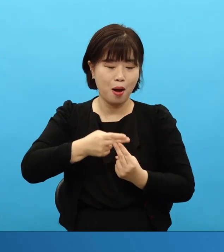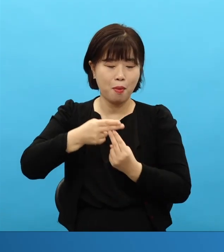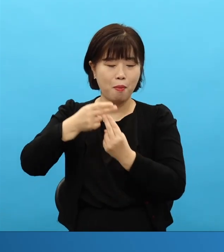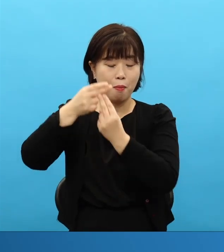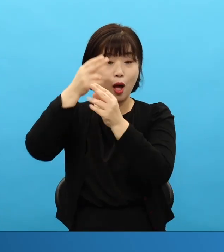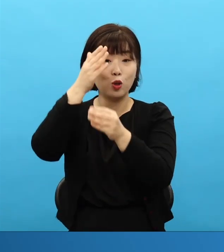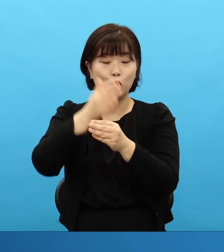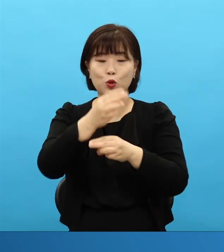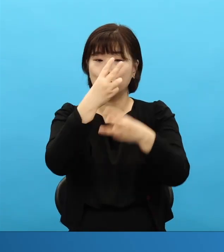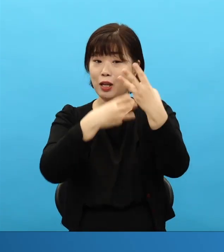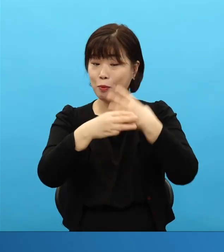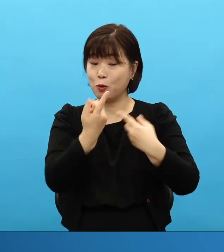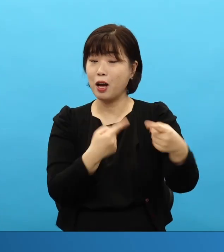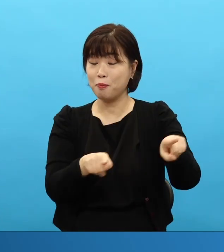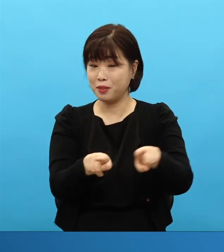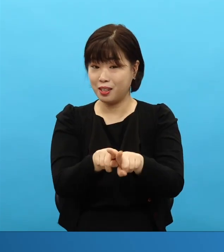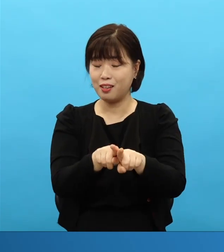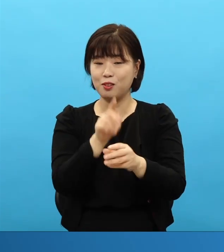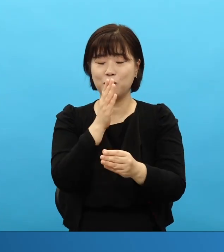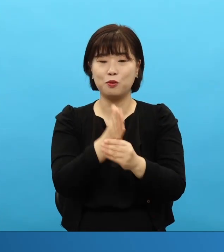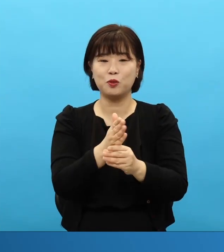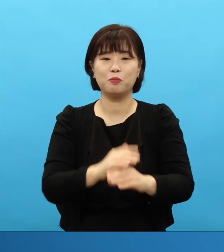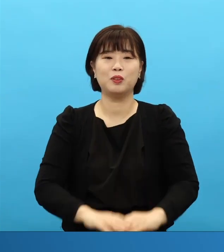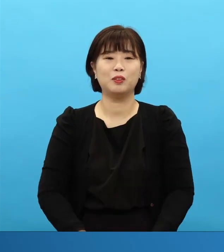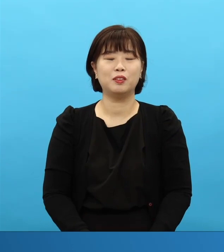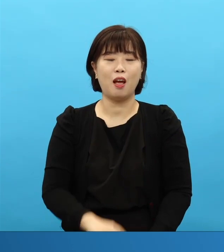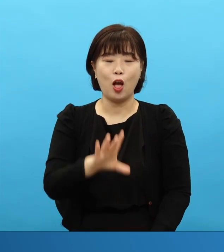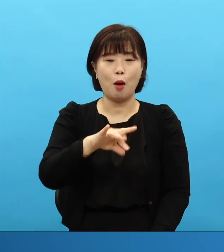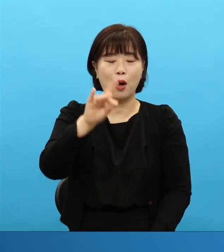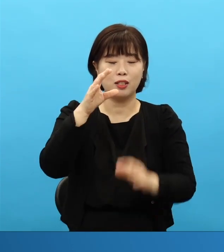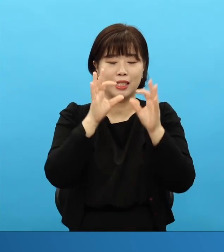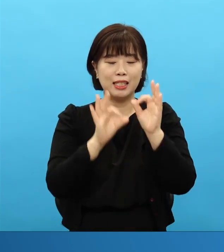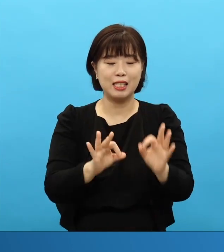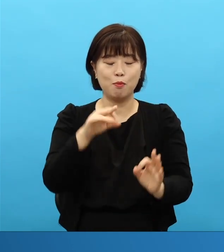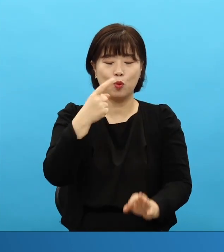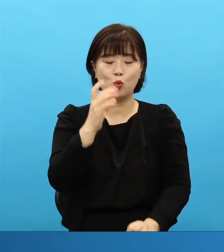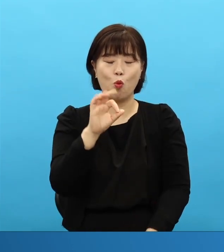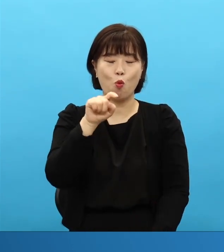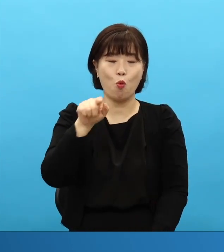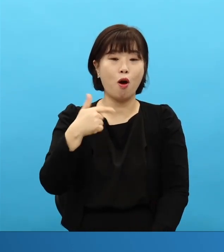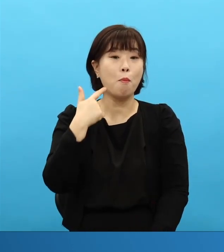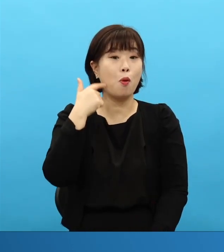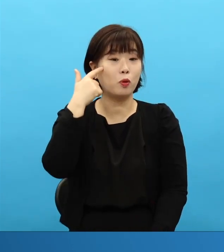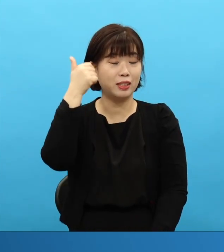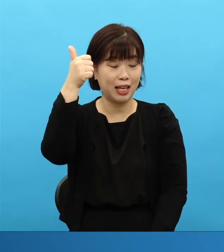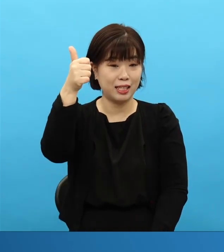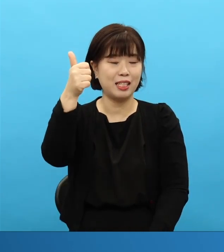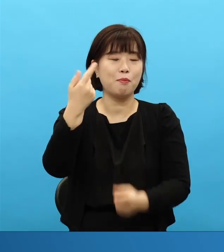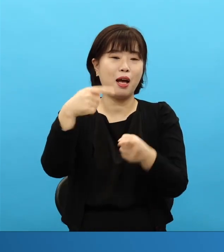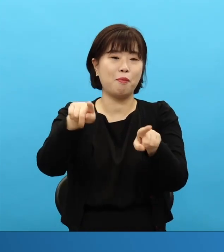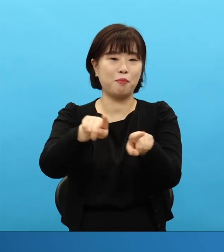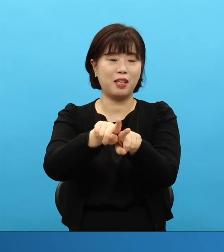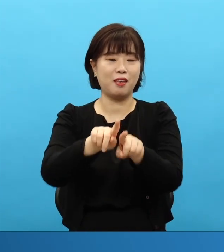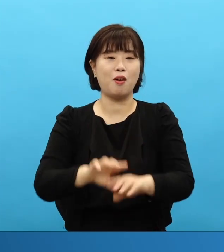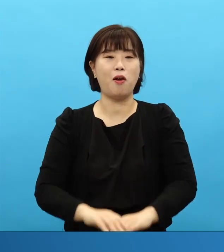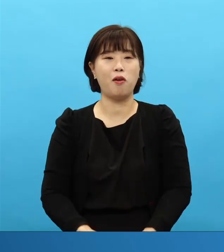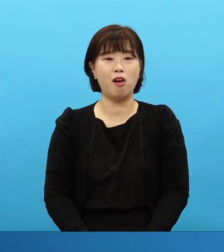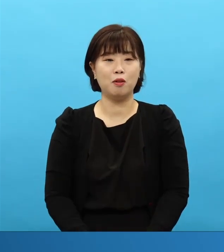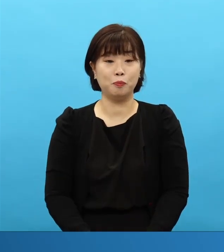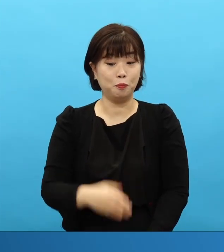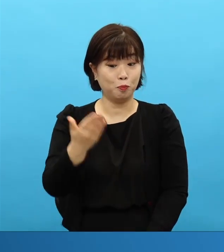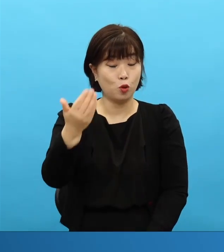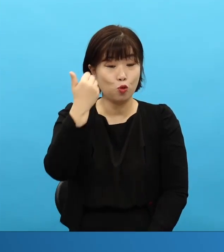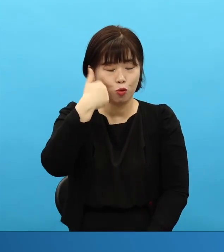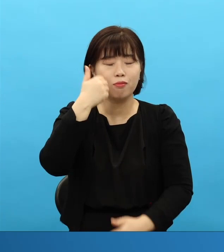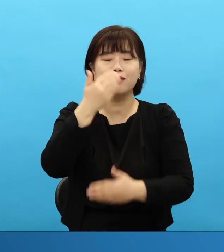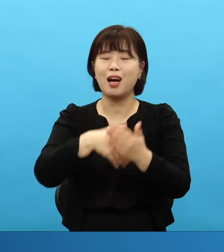랩넌트들 함께하고 있습니다. 먼저 이 현장에 우리 김동건 목사님 함께하고 계시는데요. 안양지회의 그루터기시죠. 남은 자, 우리